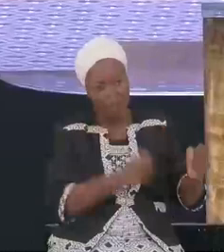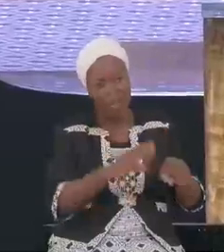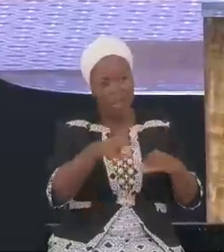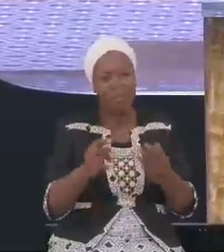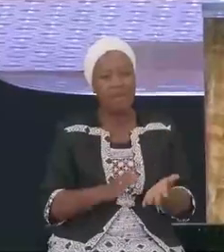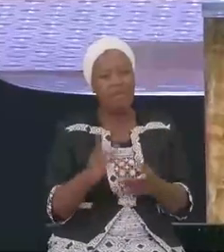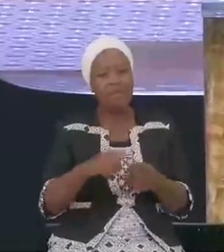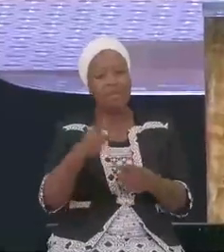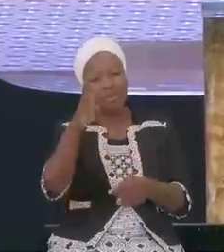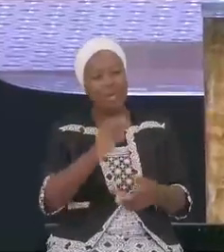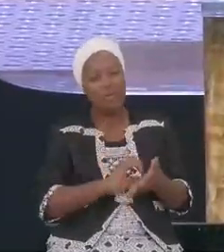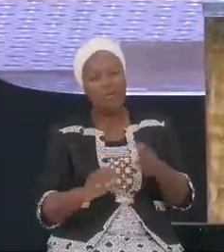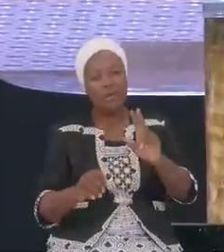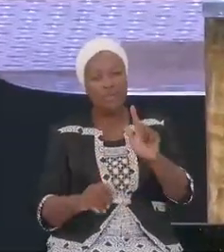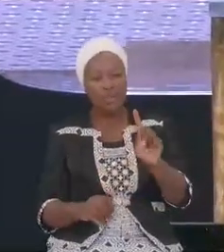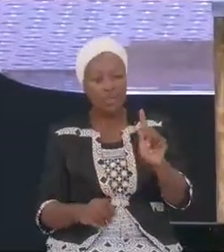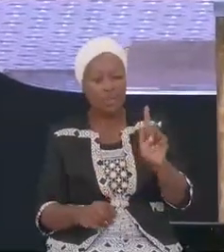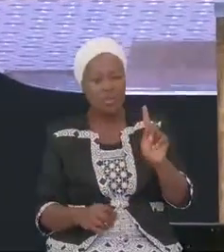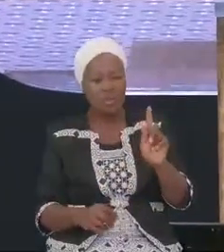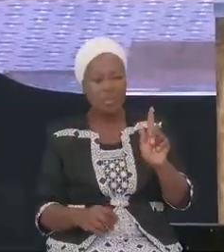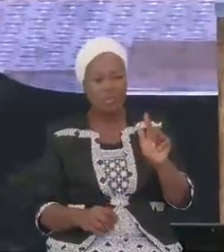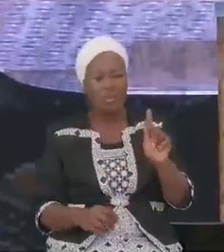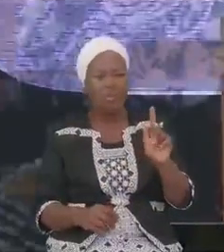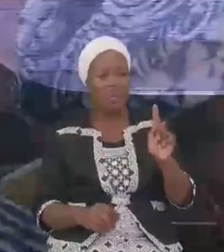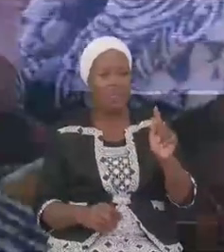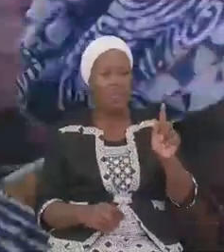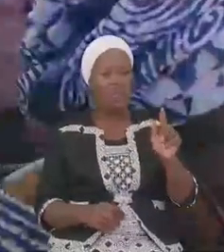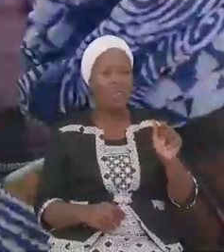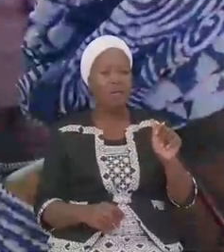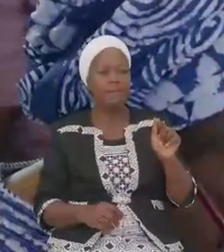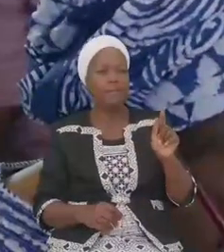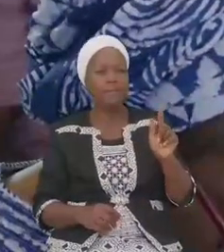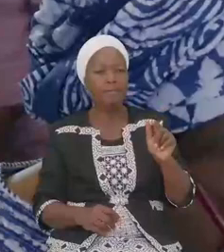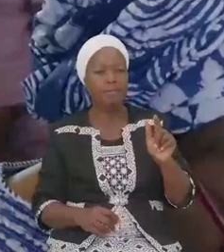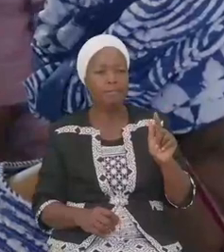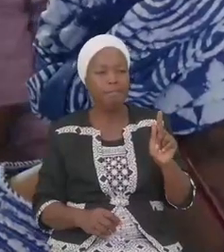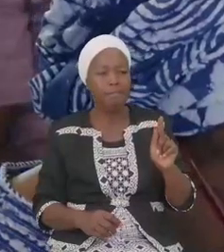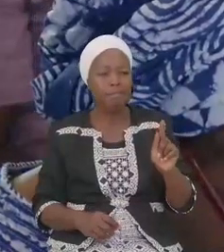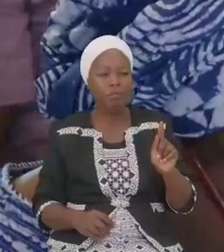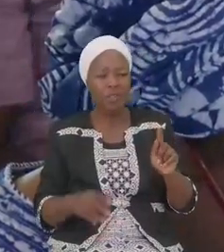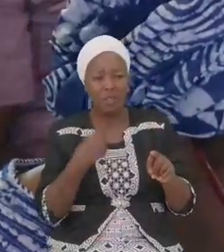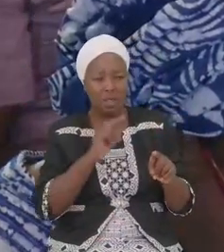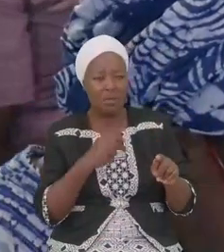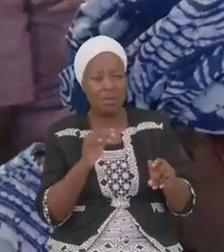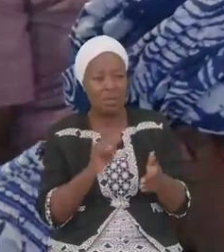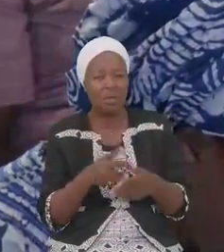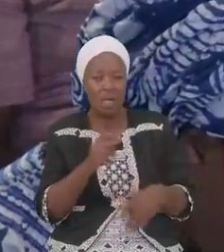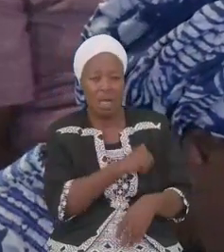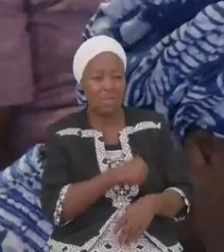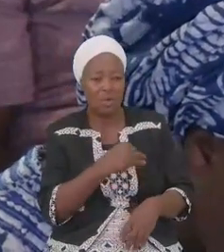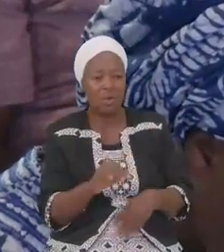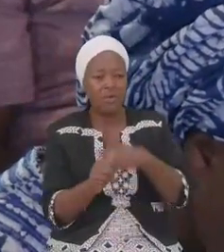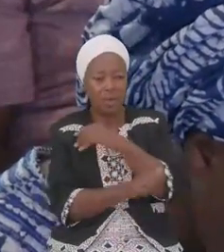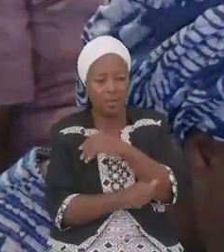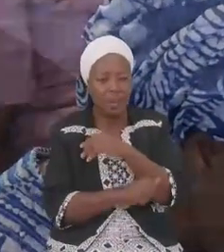donnant gloire à Dieu. 21 dit, cela nous dit l'attitude d'Abraham, cela nous